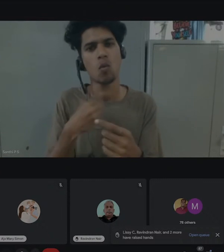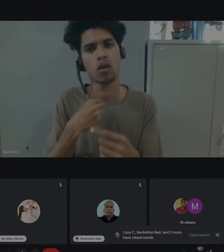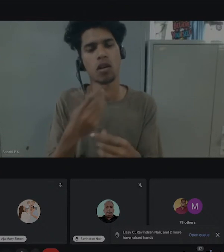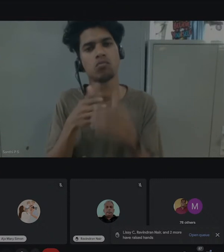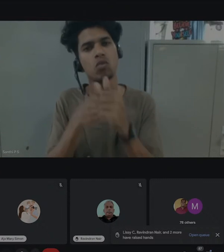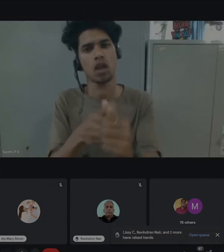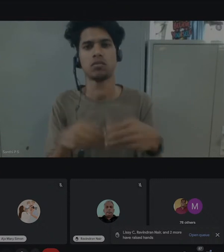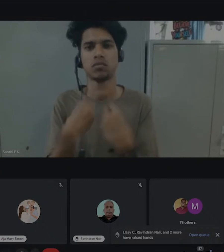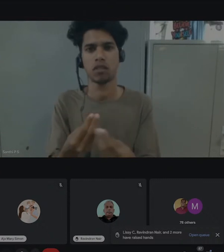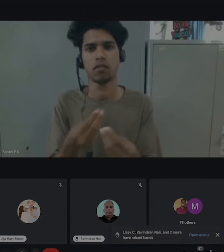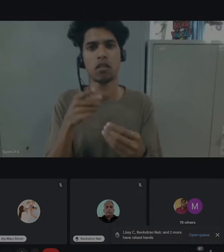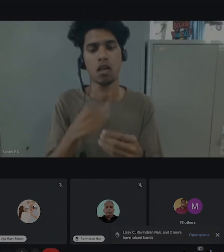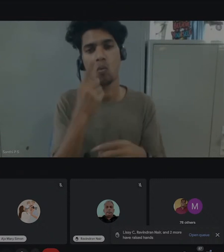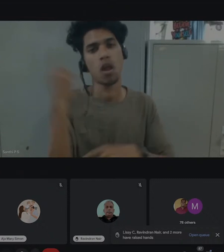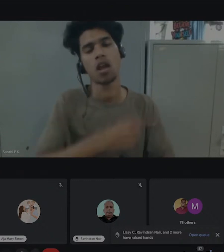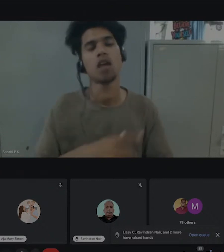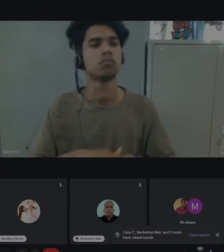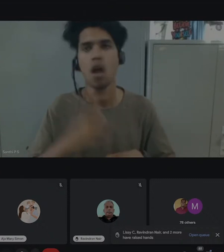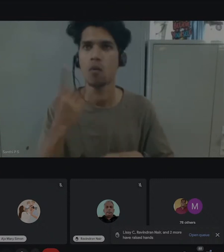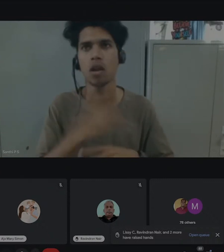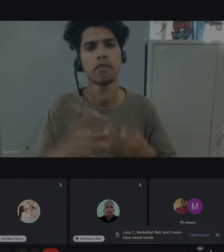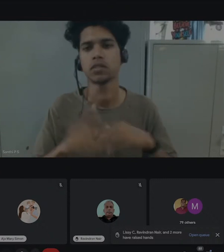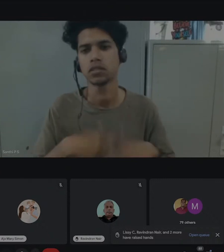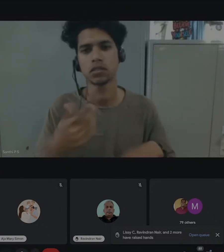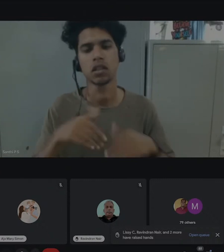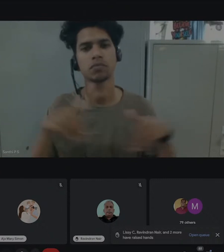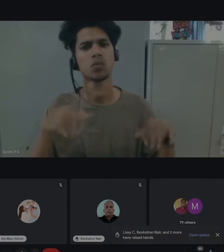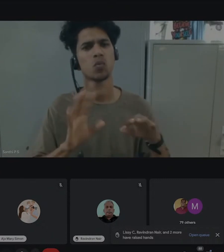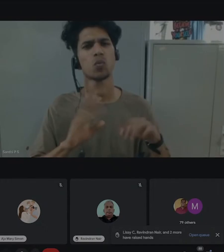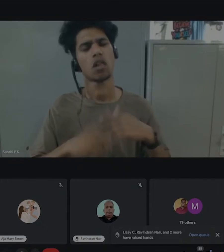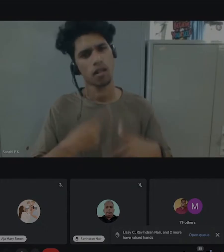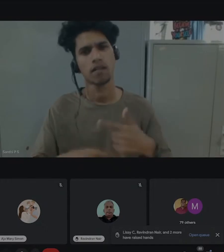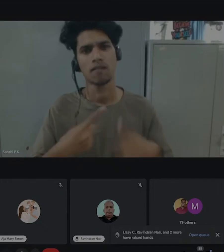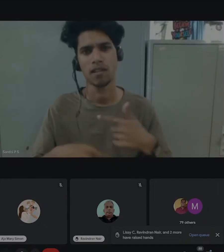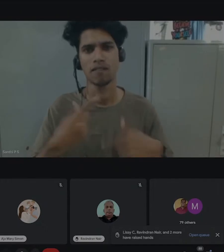ആയിട്ട് എടുക്കേണ്ടുന്ന ഒരു കാര്യമാണ്. അതുകൊണ്ട് റെഗുലർ സ്പീച്ച് തെറപ്പിക്ക് നിങ്ങൾ തീർച്ചയായിട്ടും പോകണം.